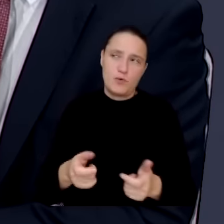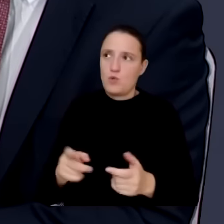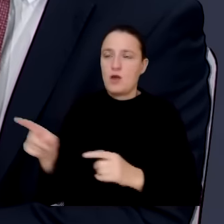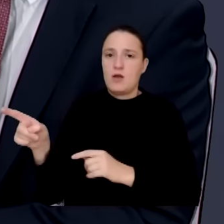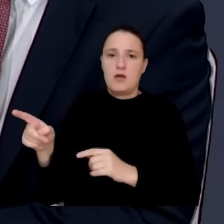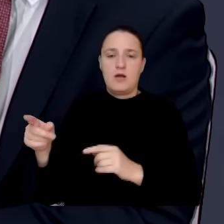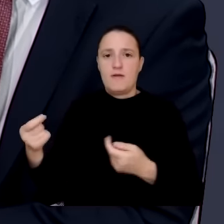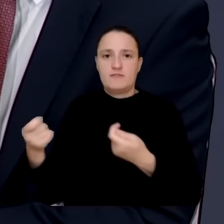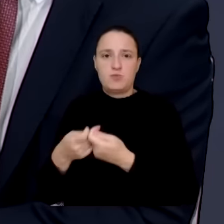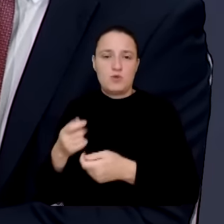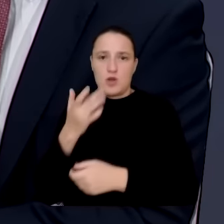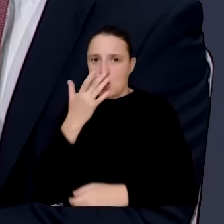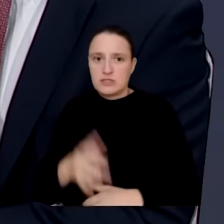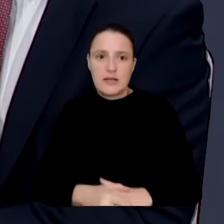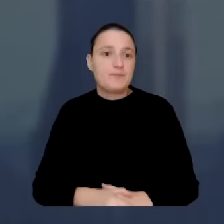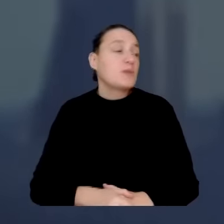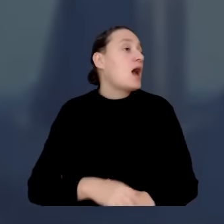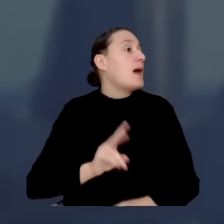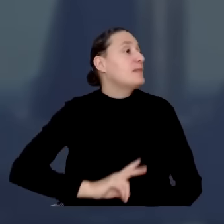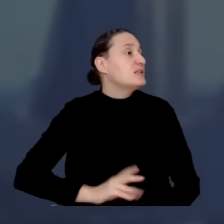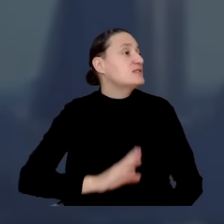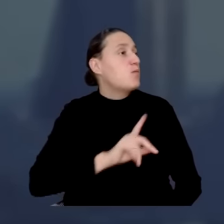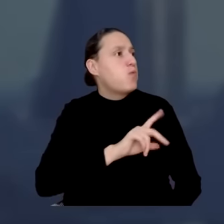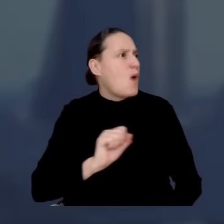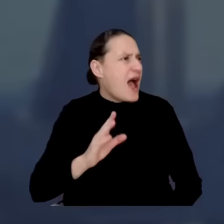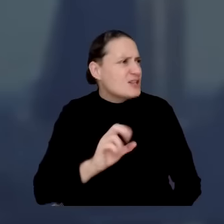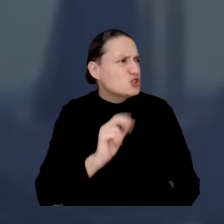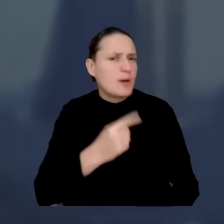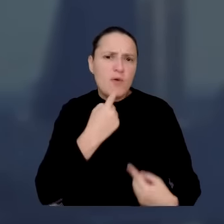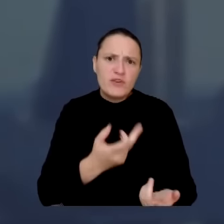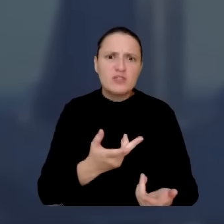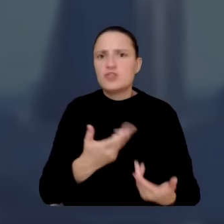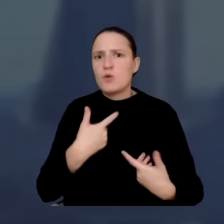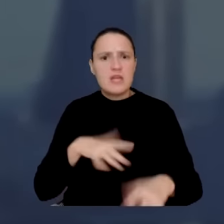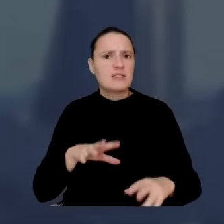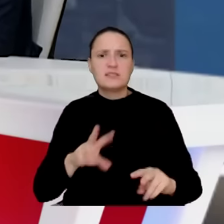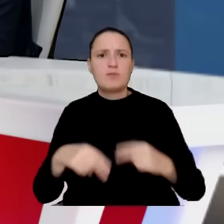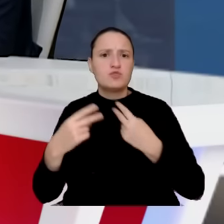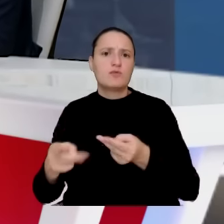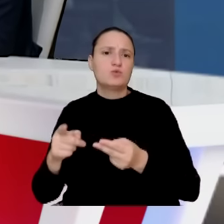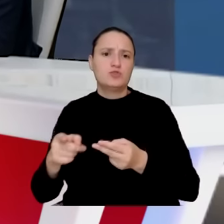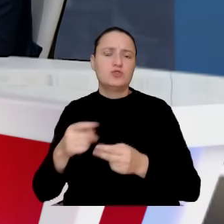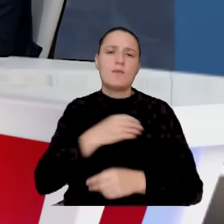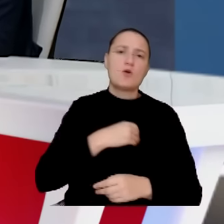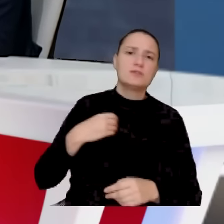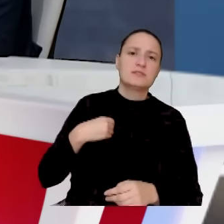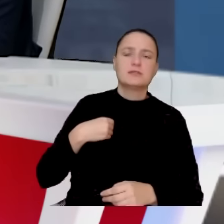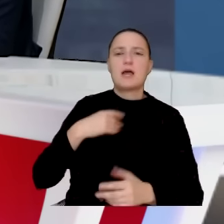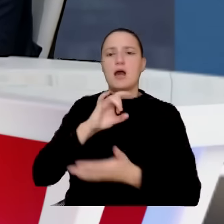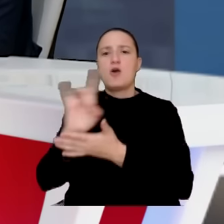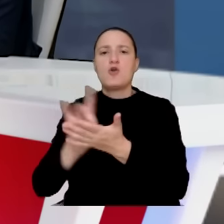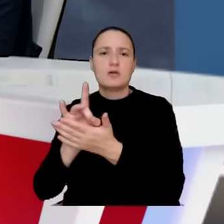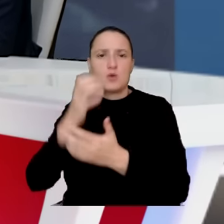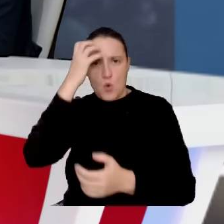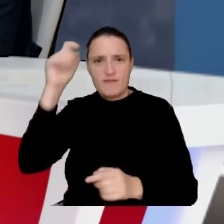Rosji minister Błaszczak od czci wiary był odżegnywać tego małego ruchu naprawdę pani redaktor pan Sikorski